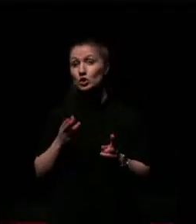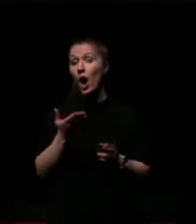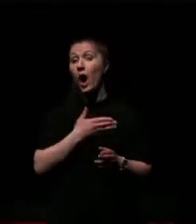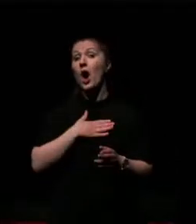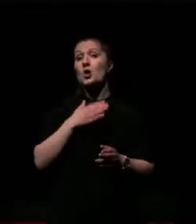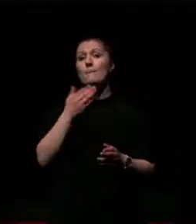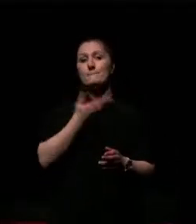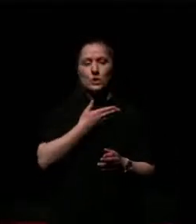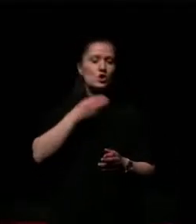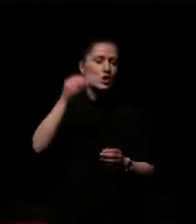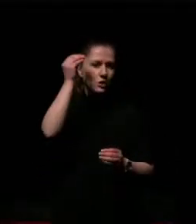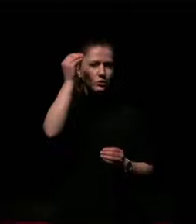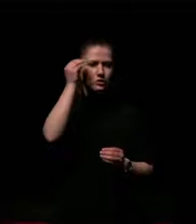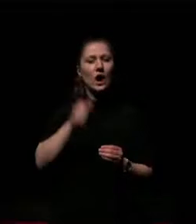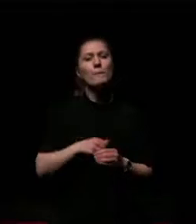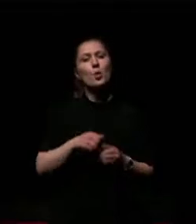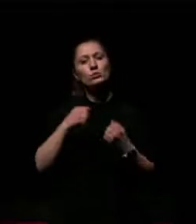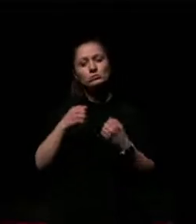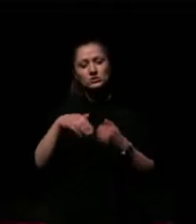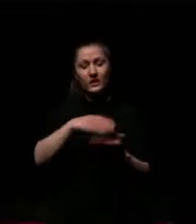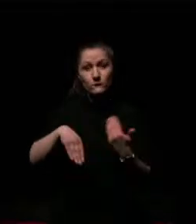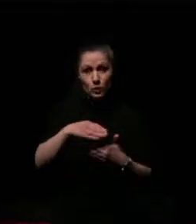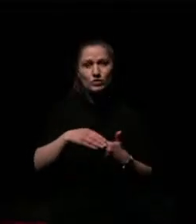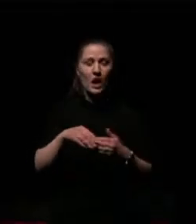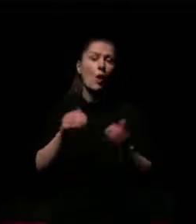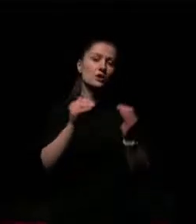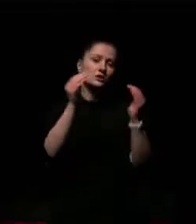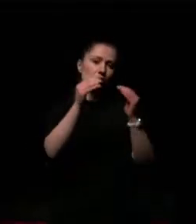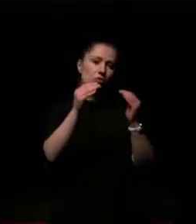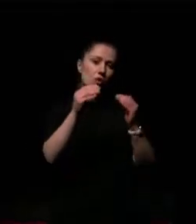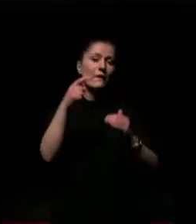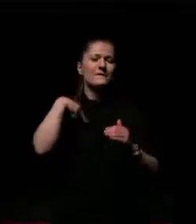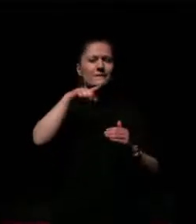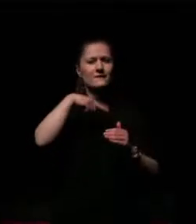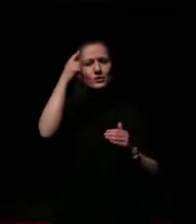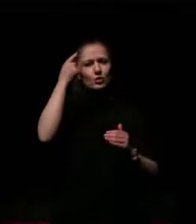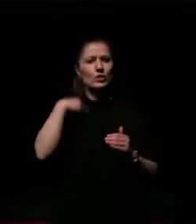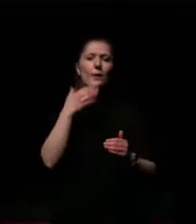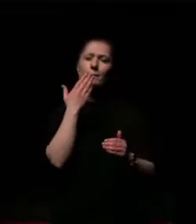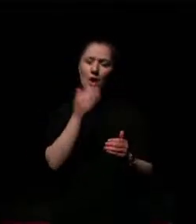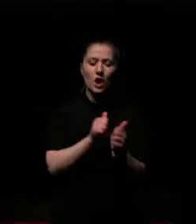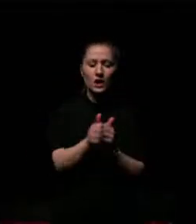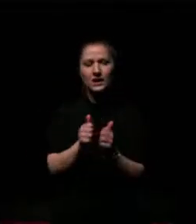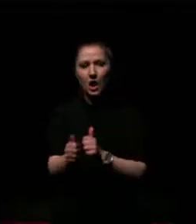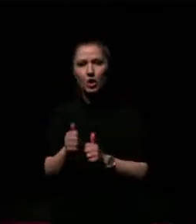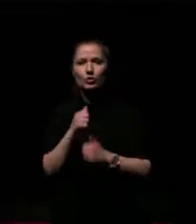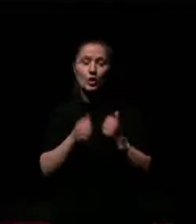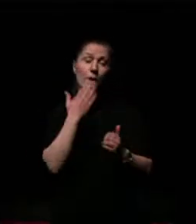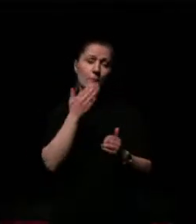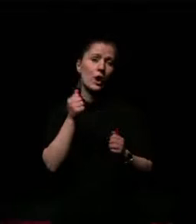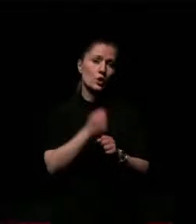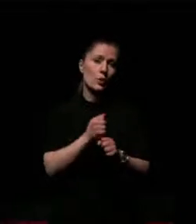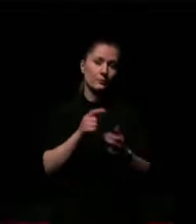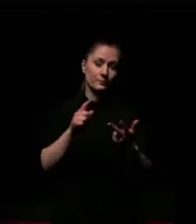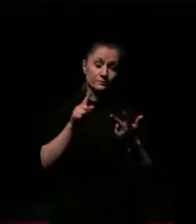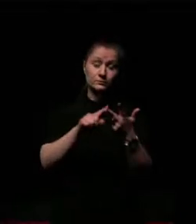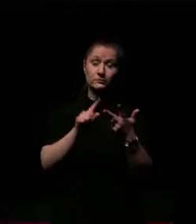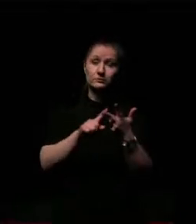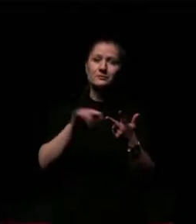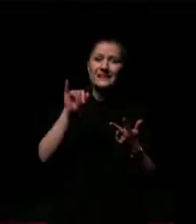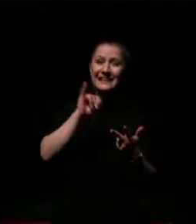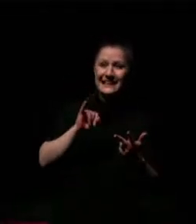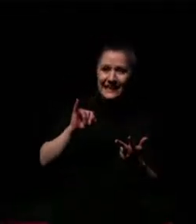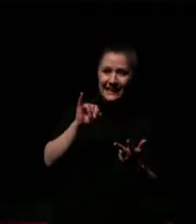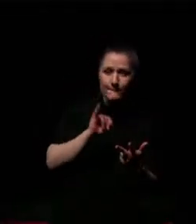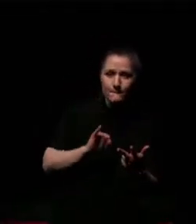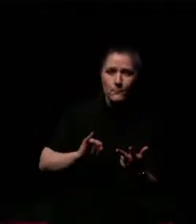kunnskap om samfunnet og organisasjonen, og vi mener han kommer til å være en god kandidat og gjøre en god jobb. Den siste er Ingeborg Hollekin Bringslid.